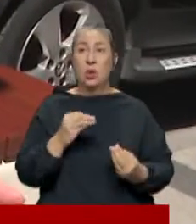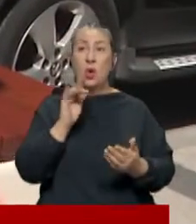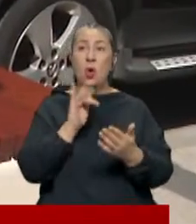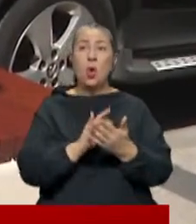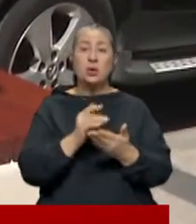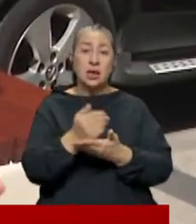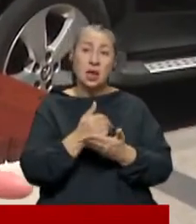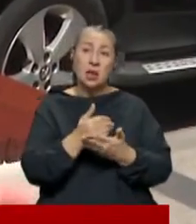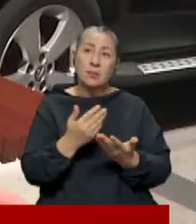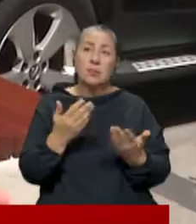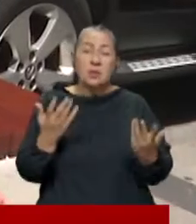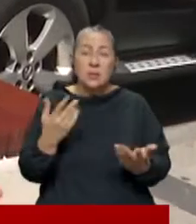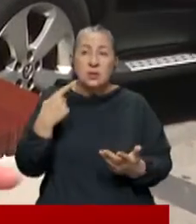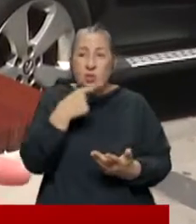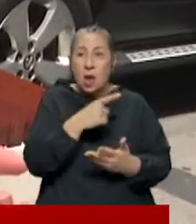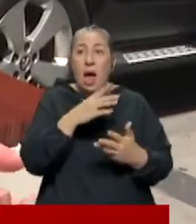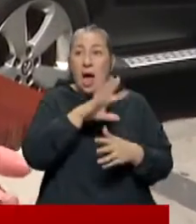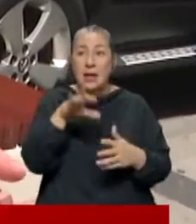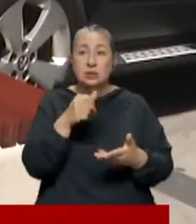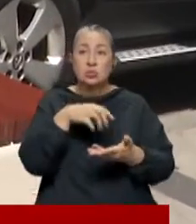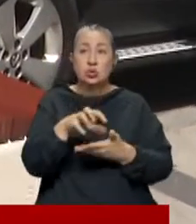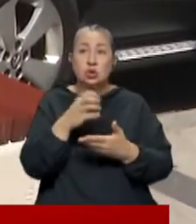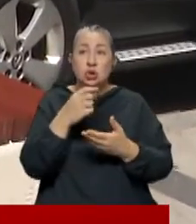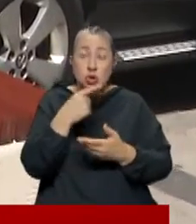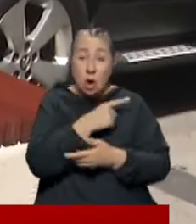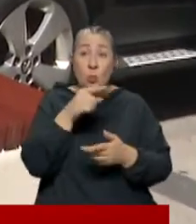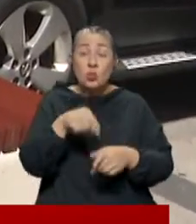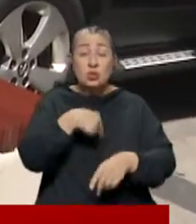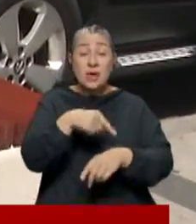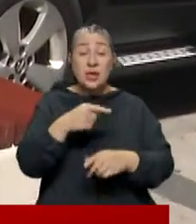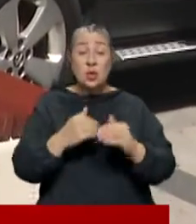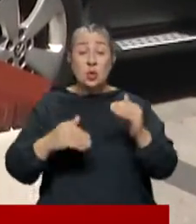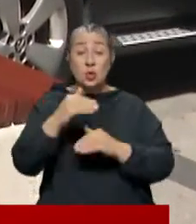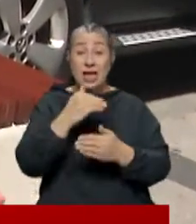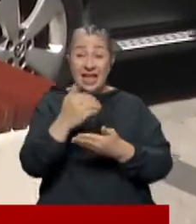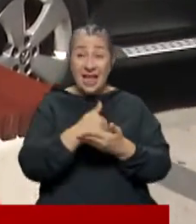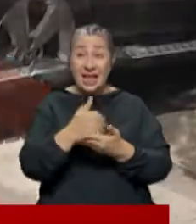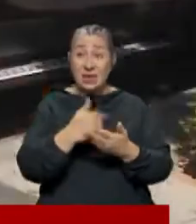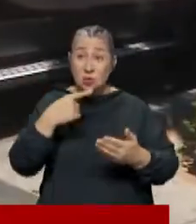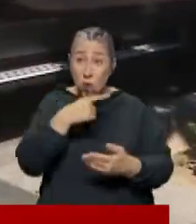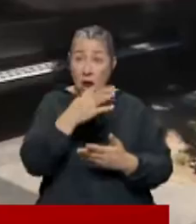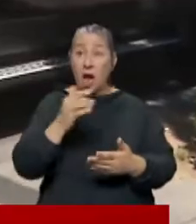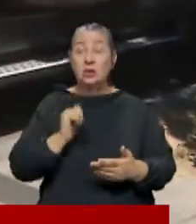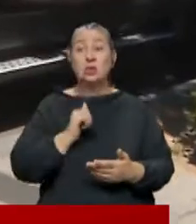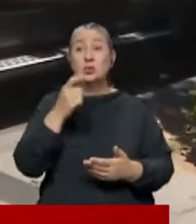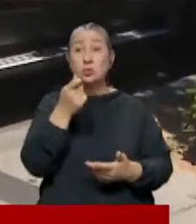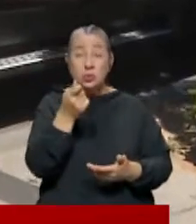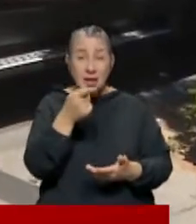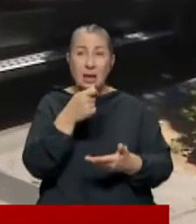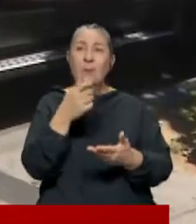gelirli bir aileyiz. Yani tabii ki zorlar. Tabii ki herkesin bütçesini zorlar. Bu zamanda yüksek gelir olan insanları da zorlar. Asgari